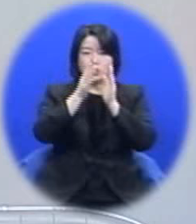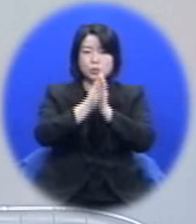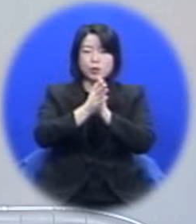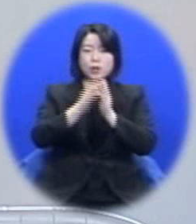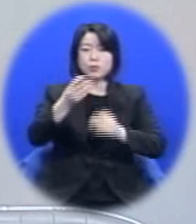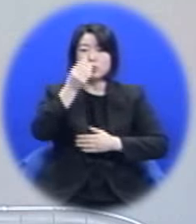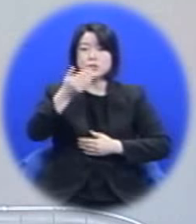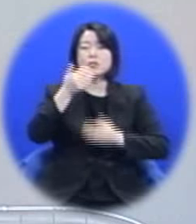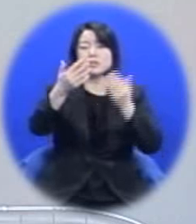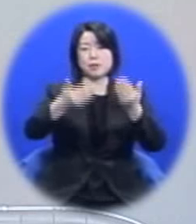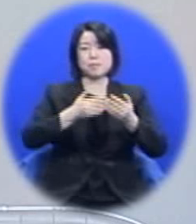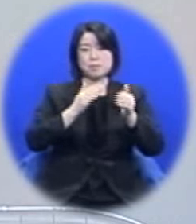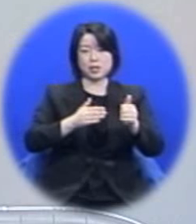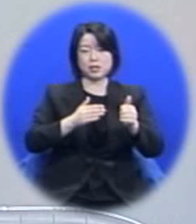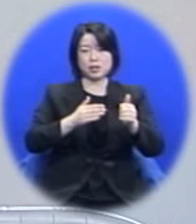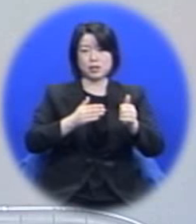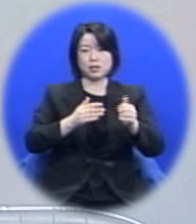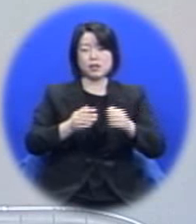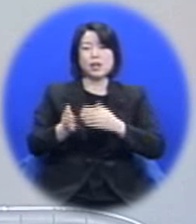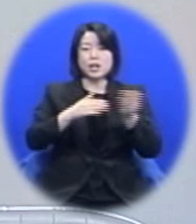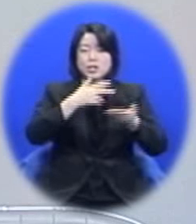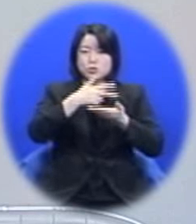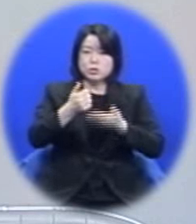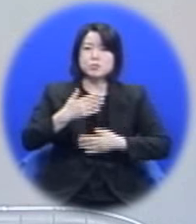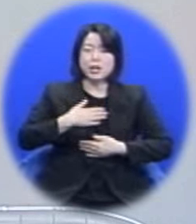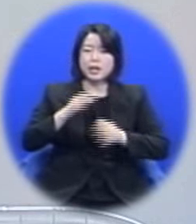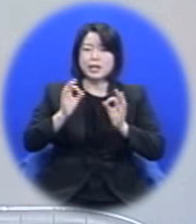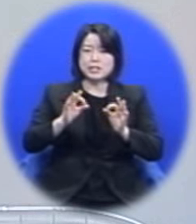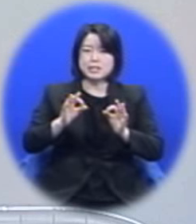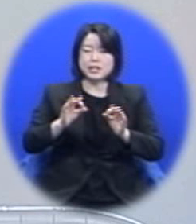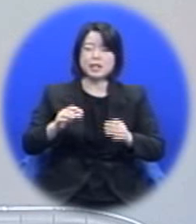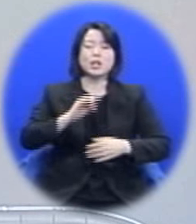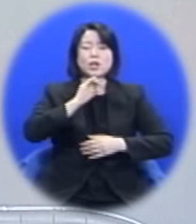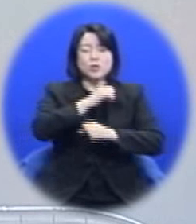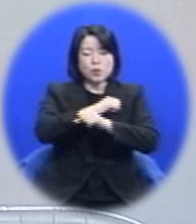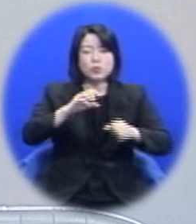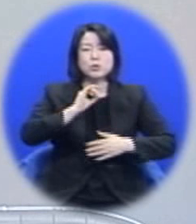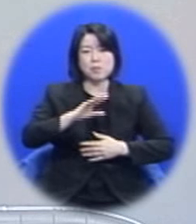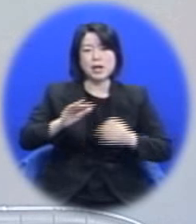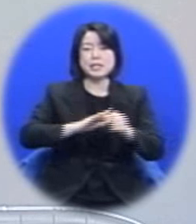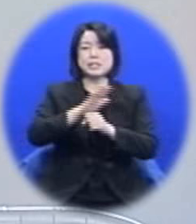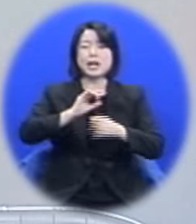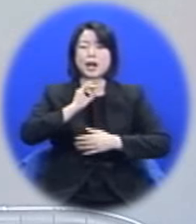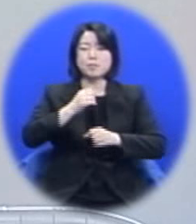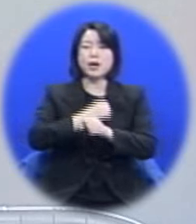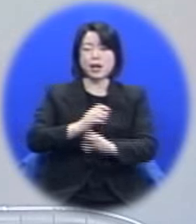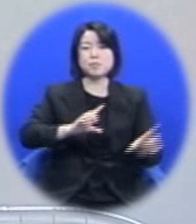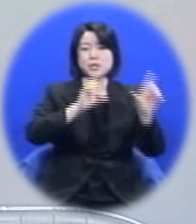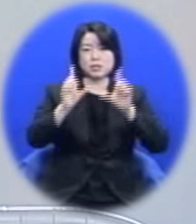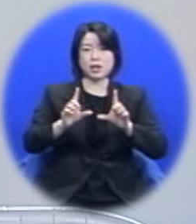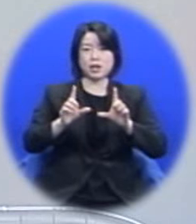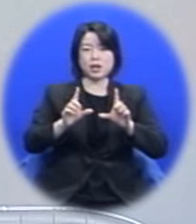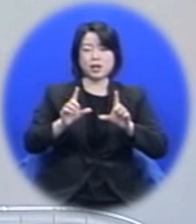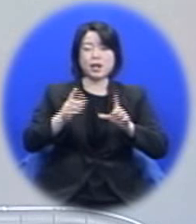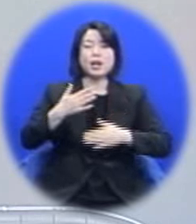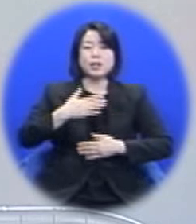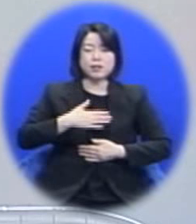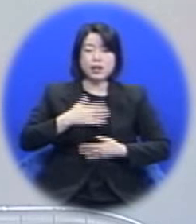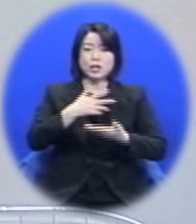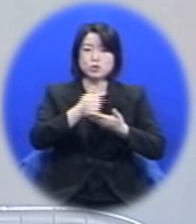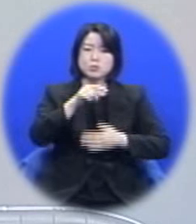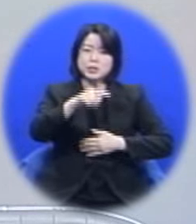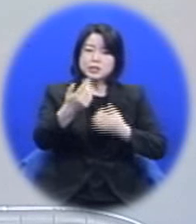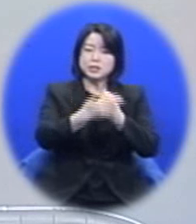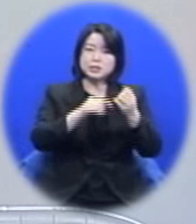주님, 제가 용서만 하며 살겠습니다. 사랑만 하며 살겠습니다. 제가 주님의 그 은혜 안에 제가